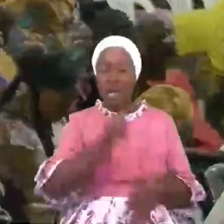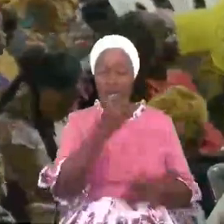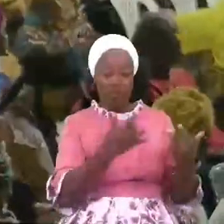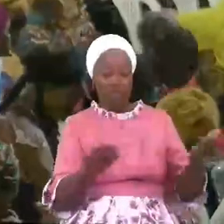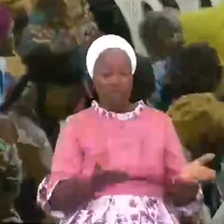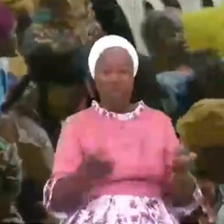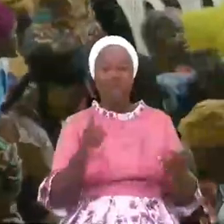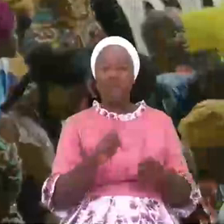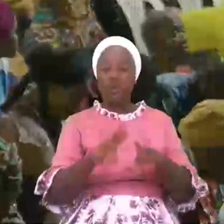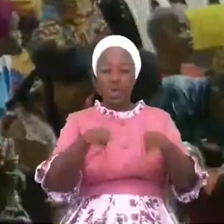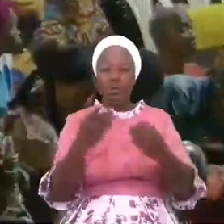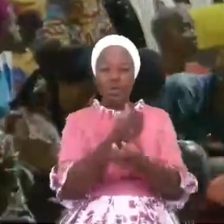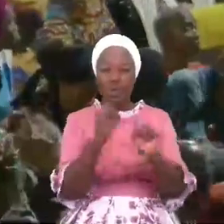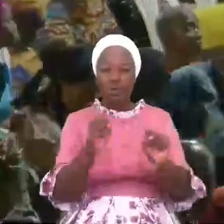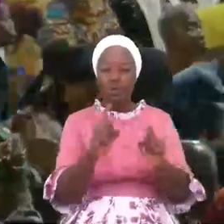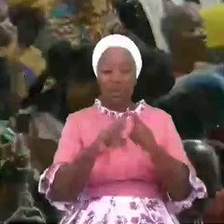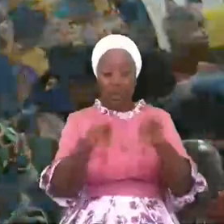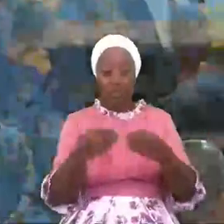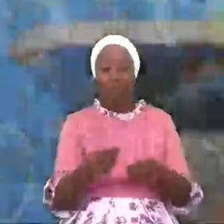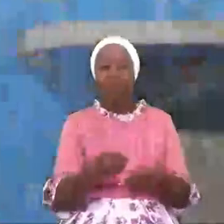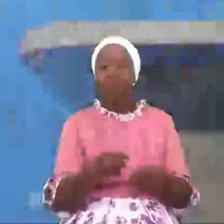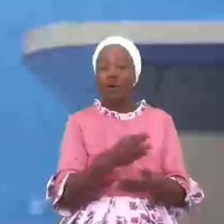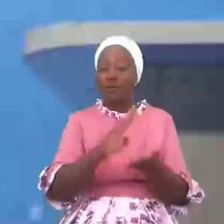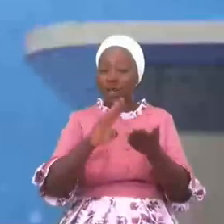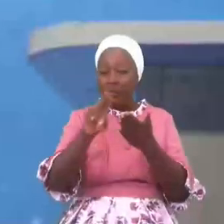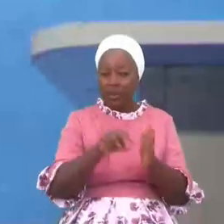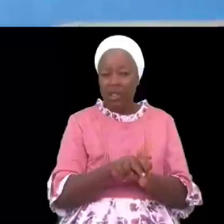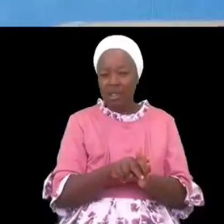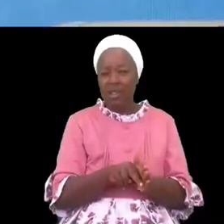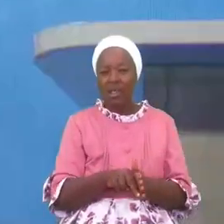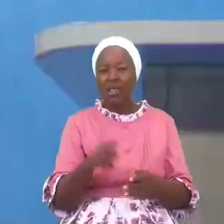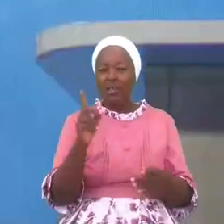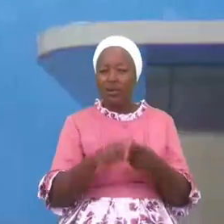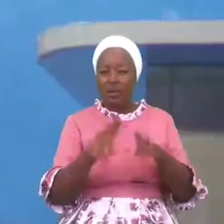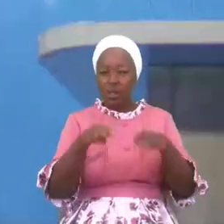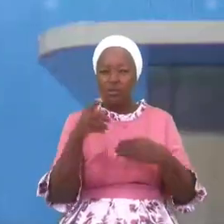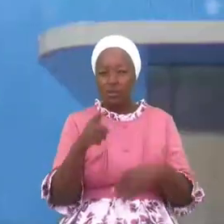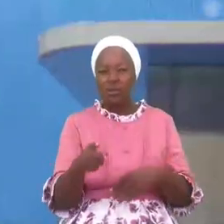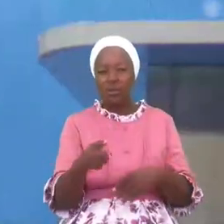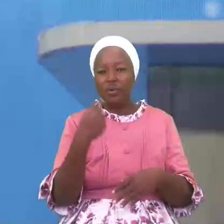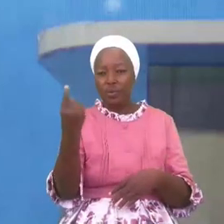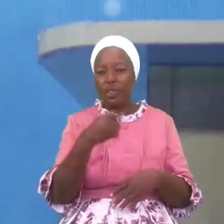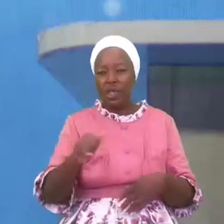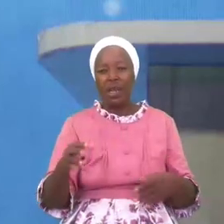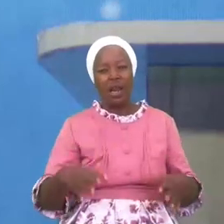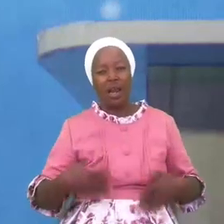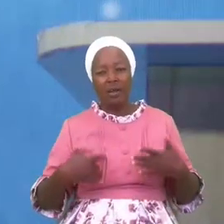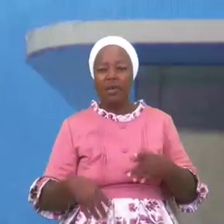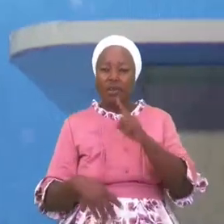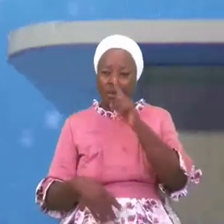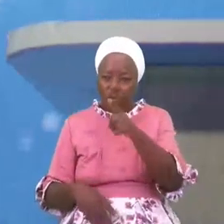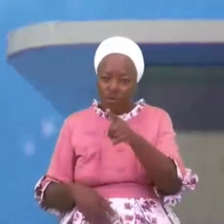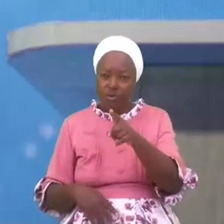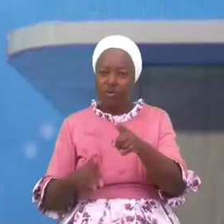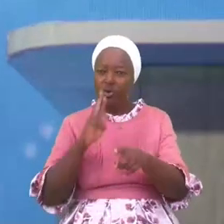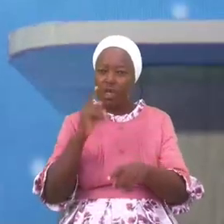salut, pour te donner la rédemption, pour te donner le pardon, pour te donner la vie éternelle. C'est